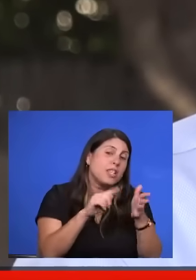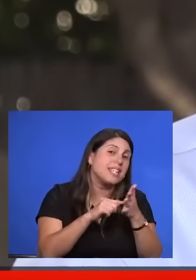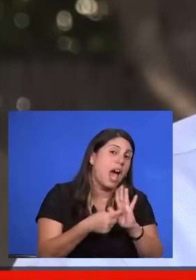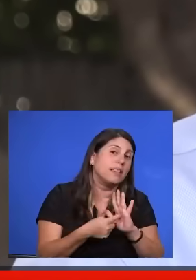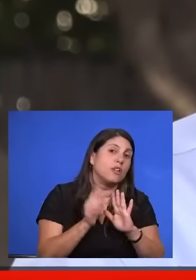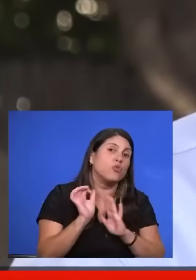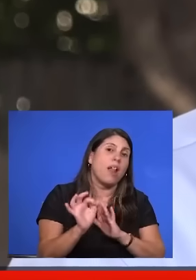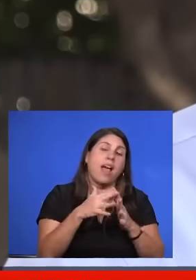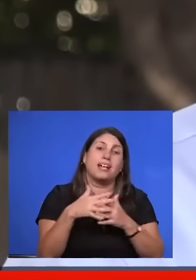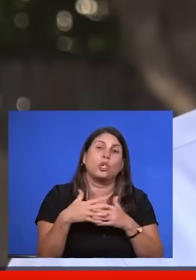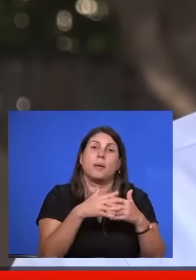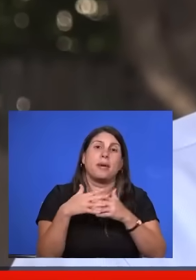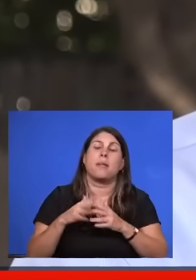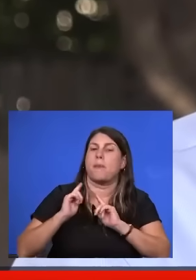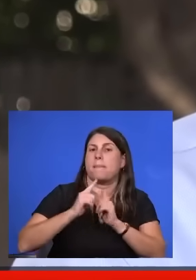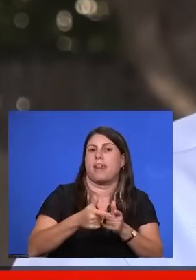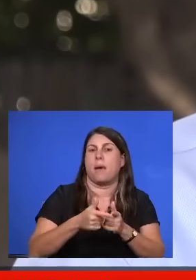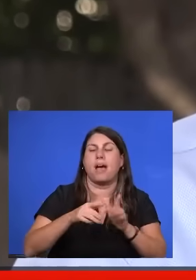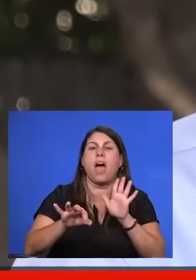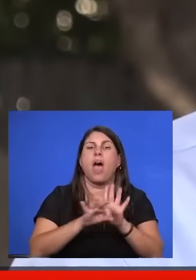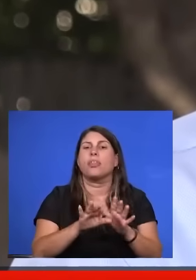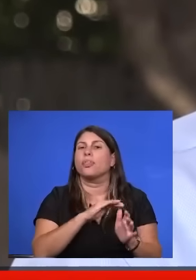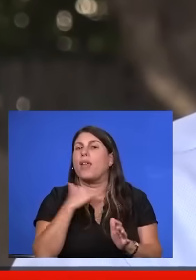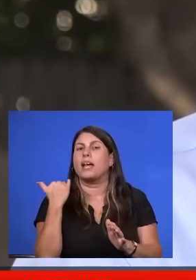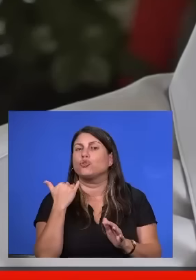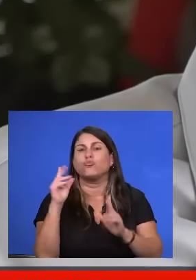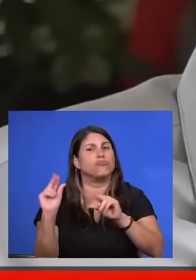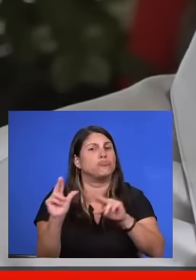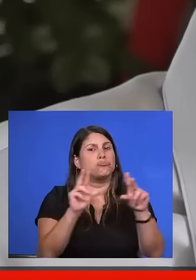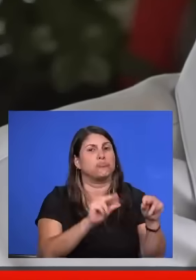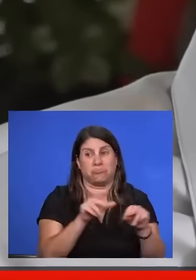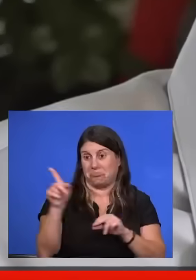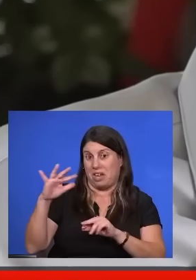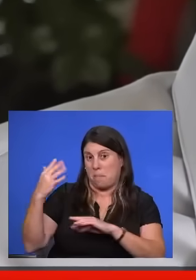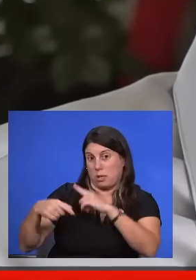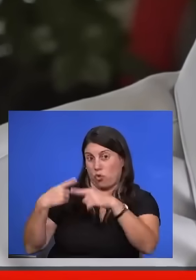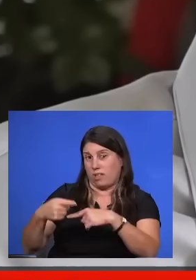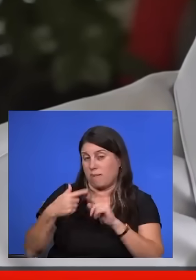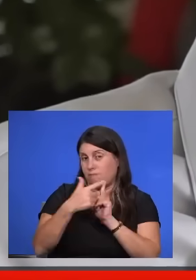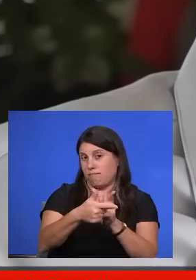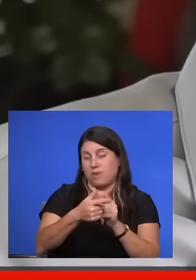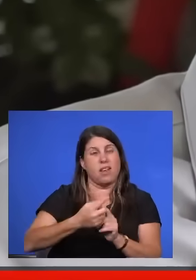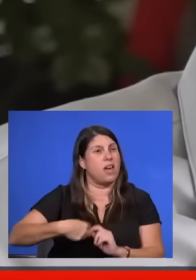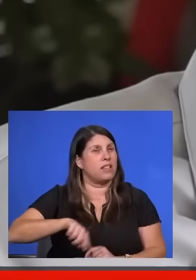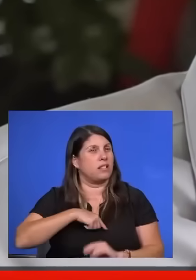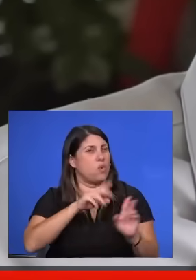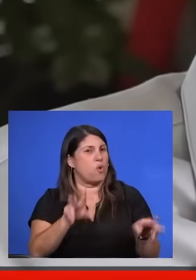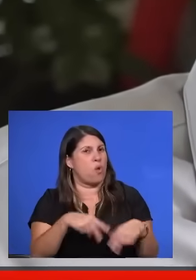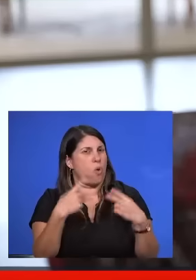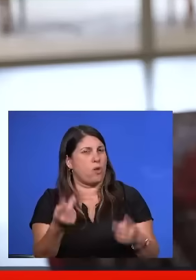הברית במלחמה שלה בדאש. זה לקח להם 5 שנים. אנחנו לא יכולים לשכוח את השביעי לאוקטובר